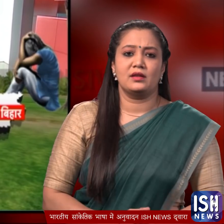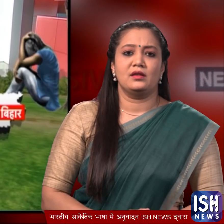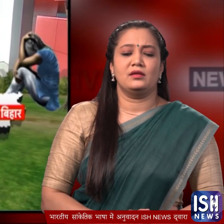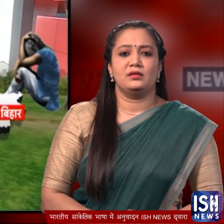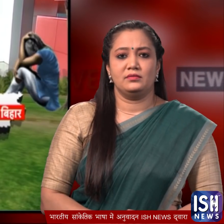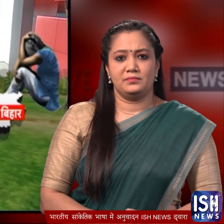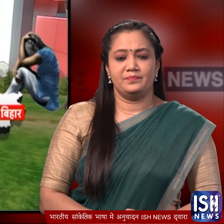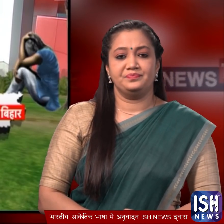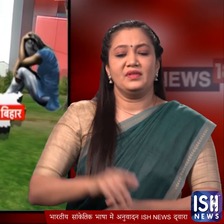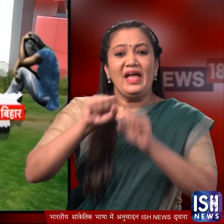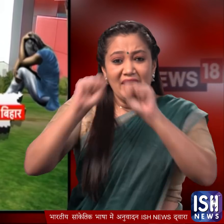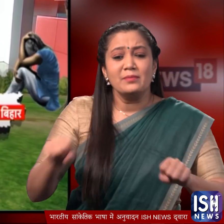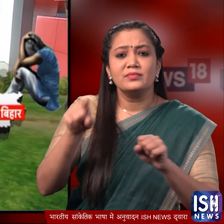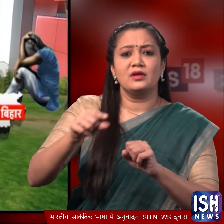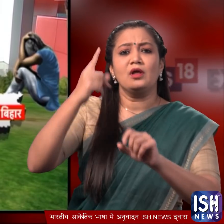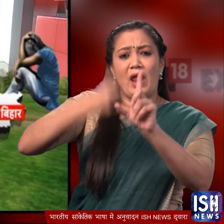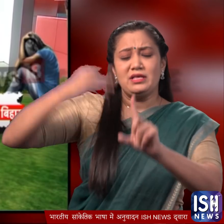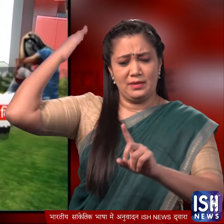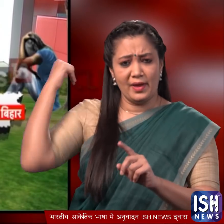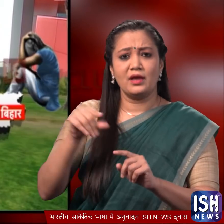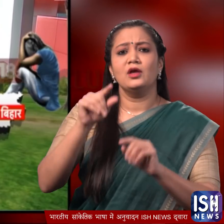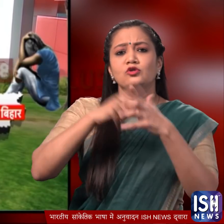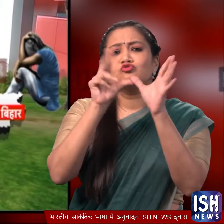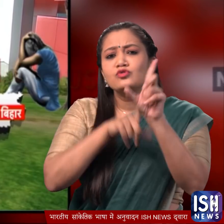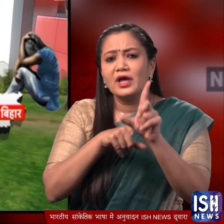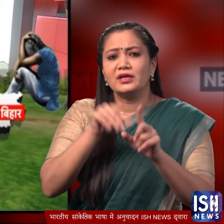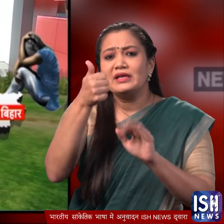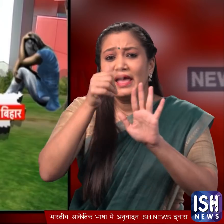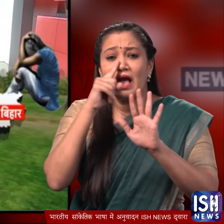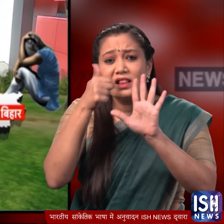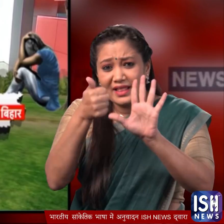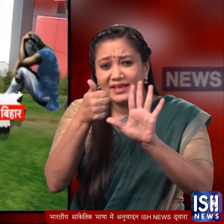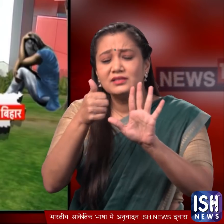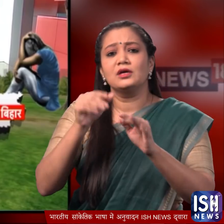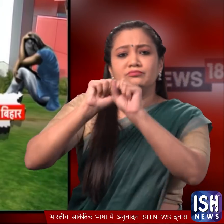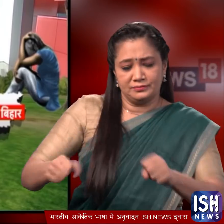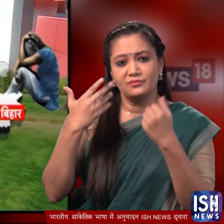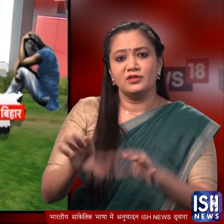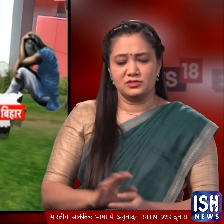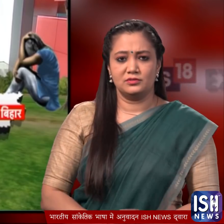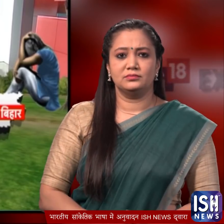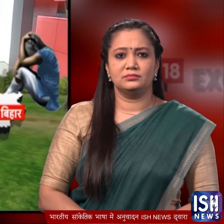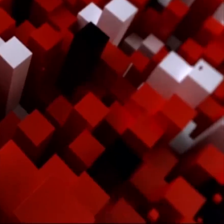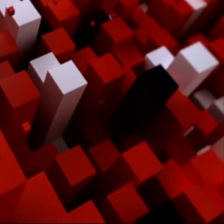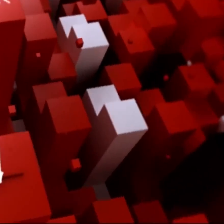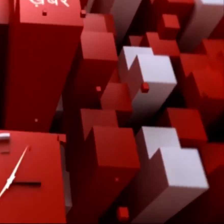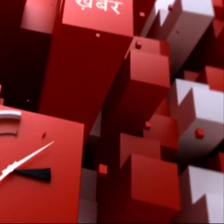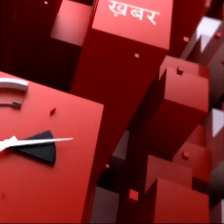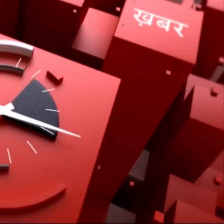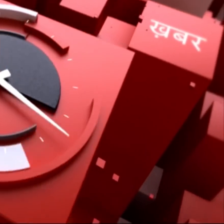तेजी से सुनाया गया फैसला। रेप का यह मामला पिछले साल जुलाई का है, जब 6 साल की बच्ची से दरिंदगी की गई थी।